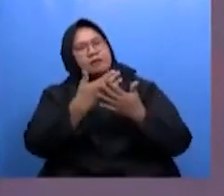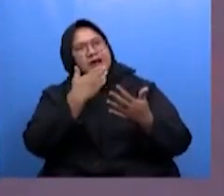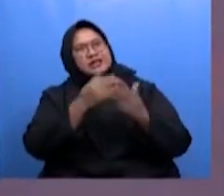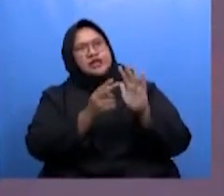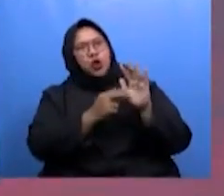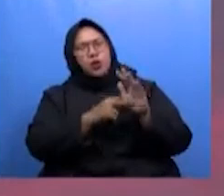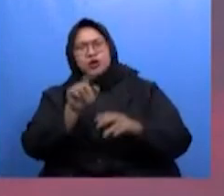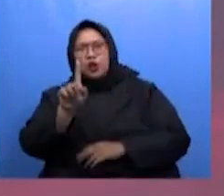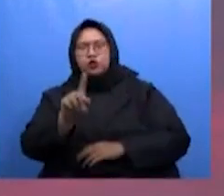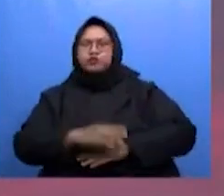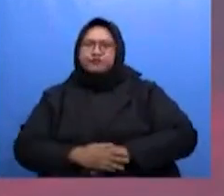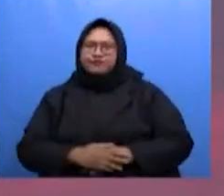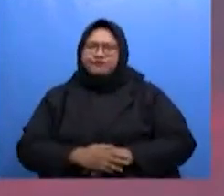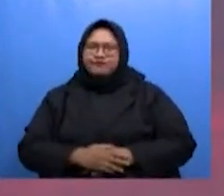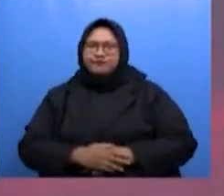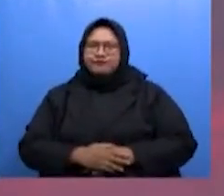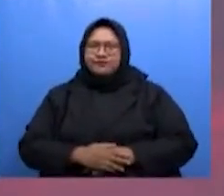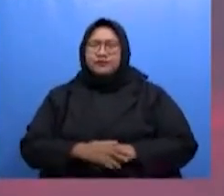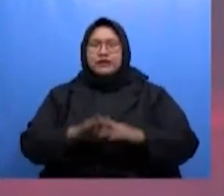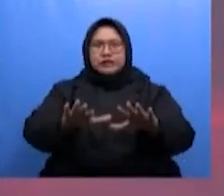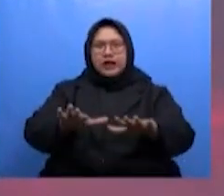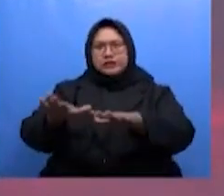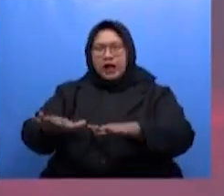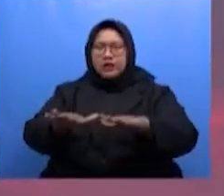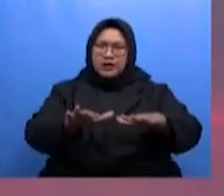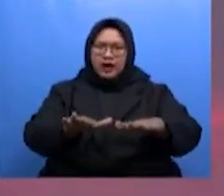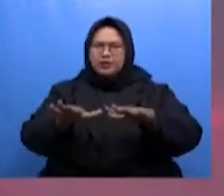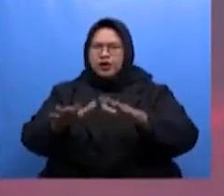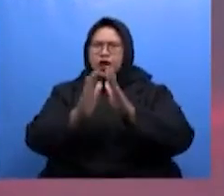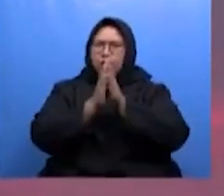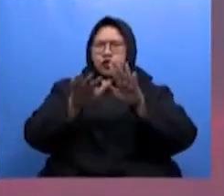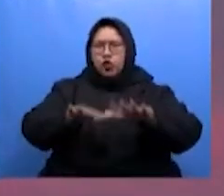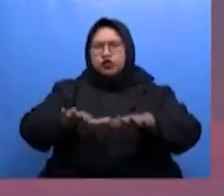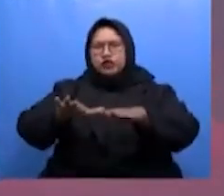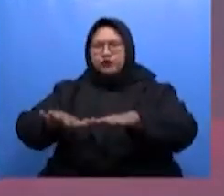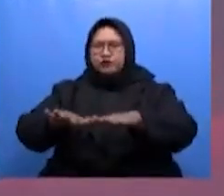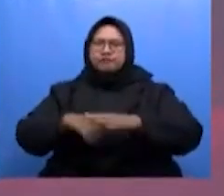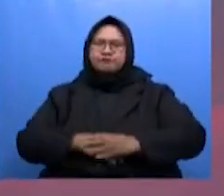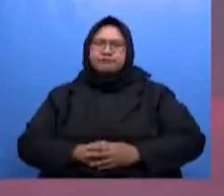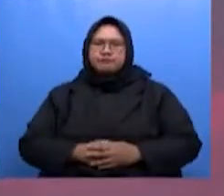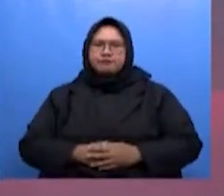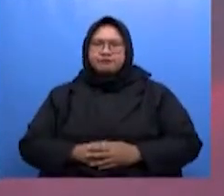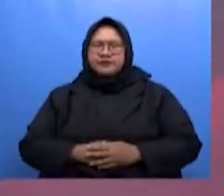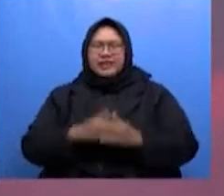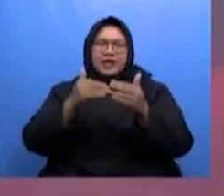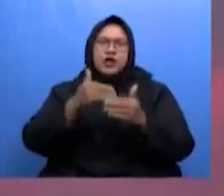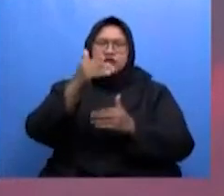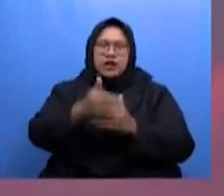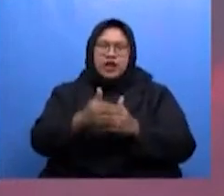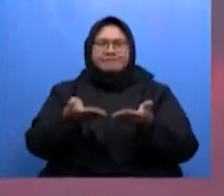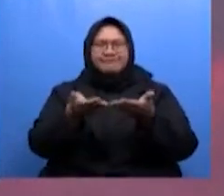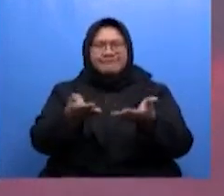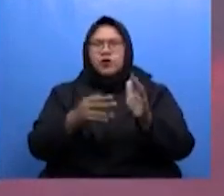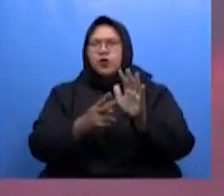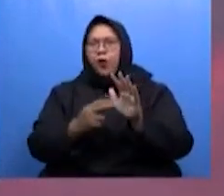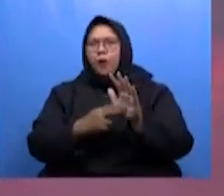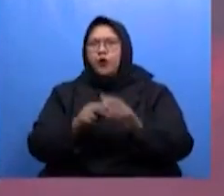unut S tetap kondusif kami minta untuk kondusif selanjutnya kita berikan kesempatan untuk